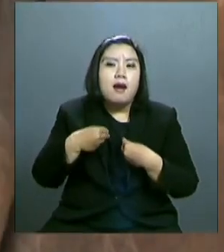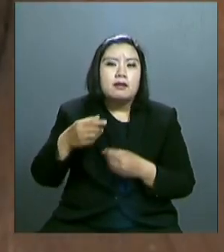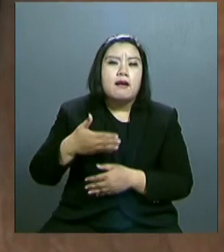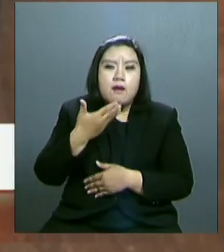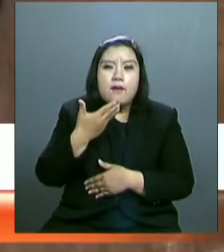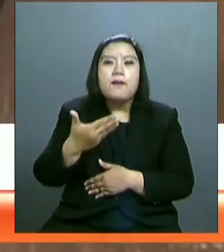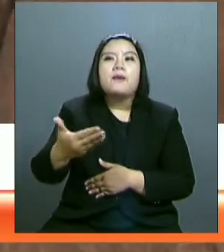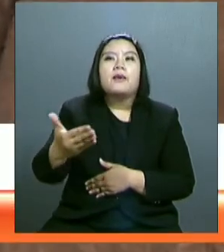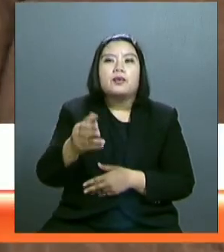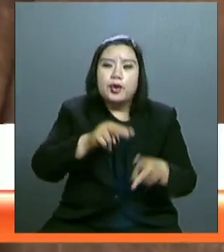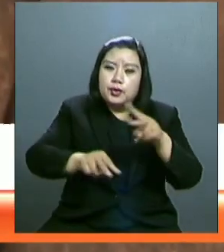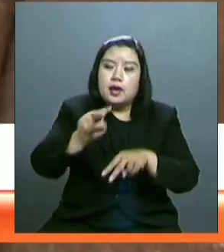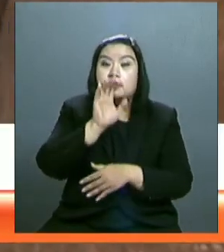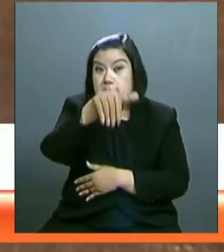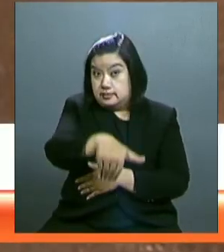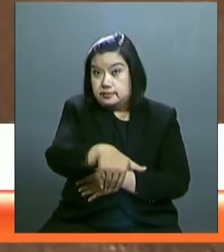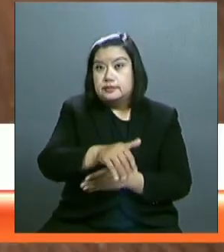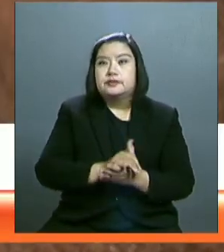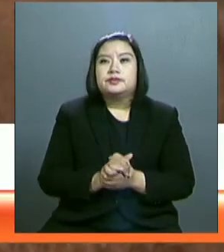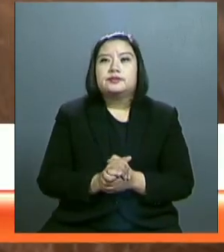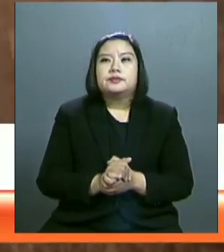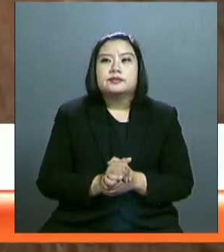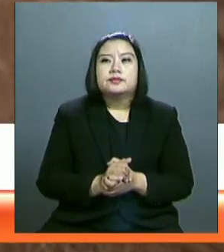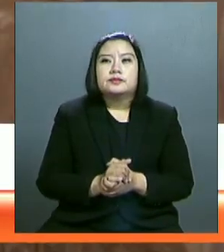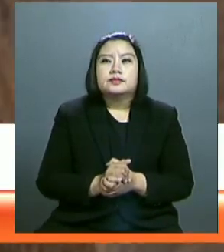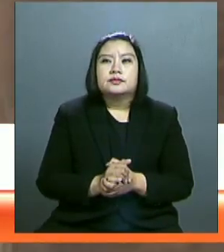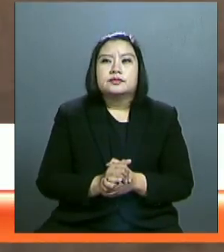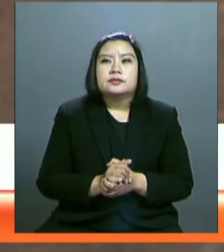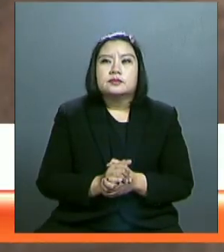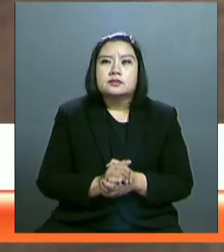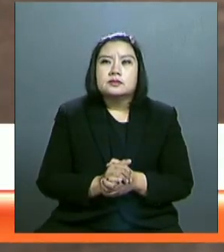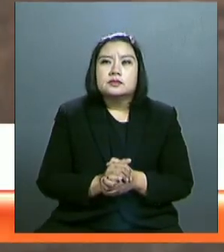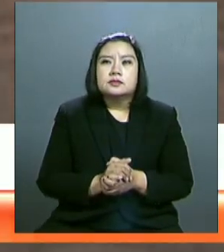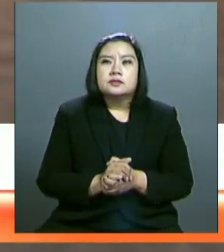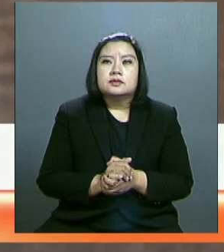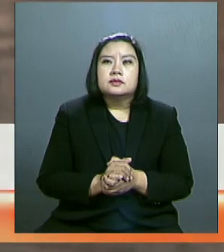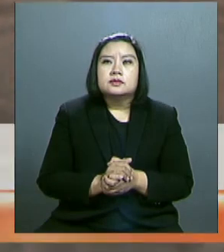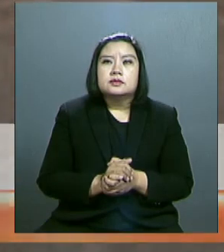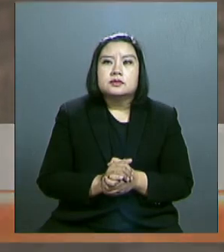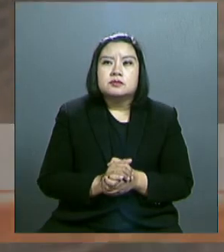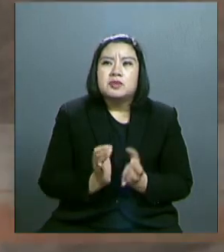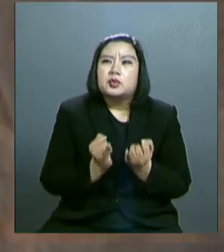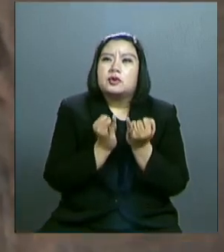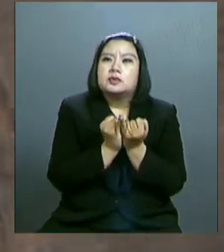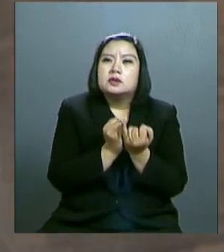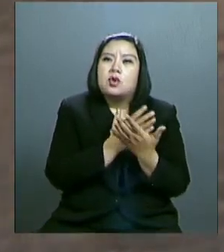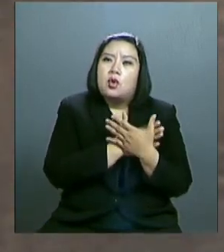ามีคุณค่าตัวก็หลายมันอธิบายว่าอะไรมันกว้างกว้างไงส